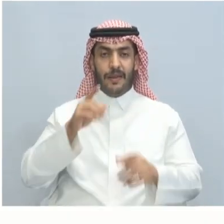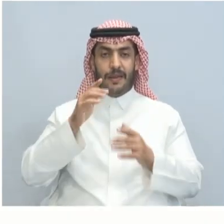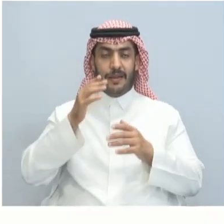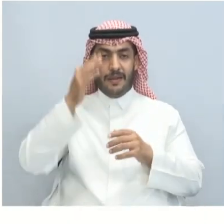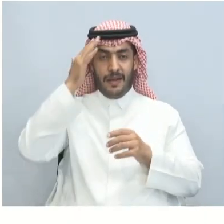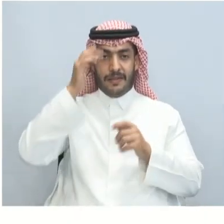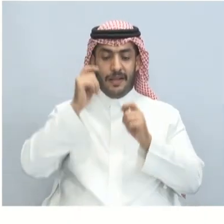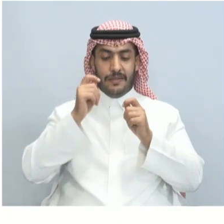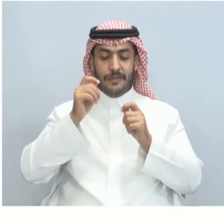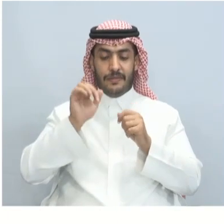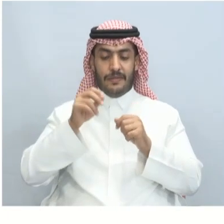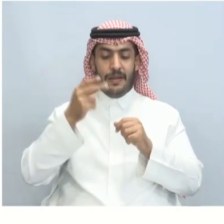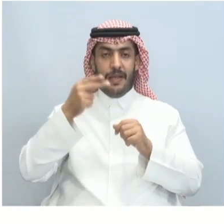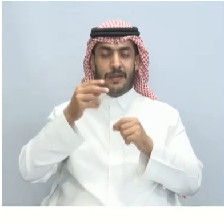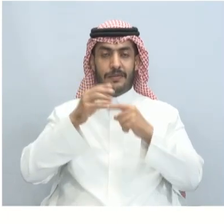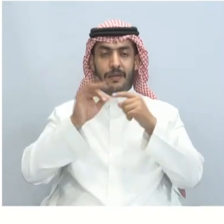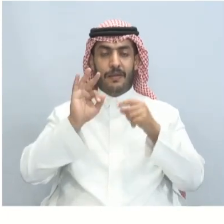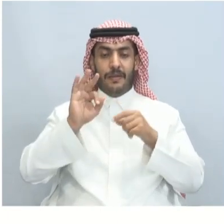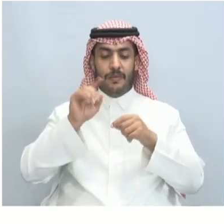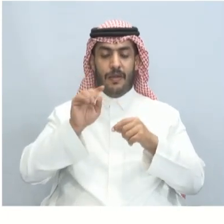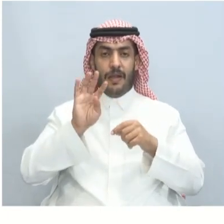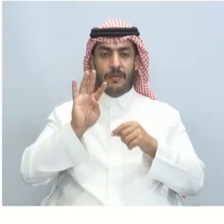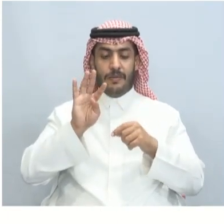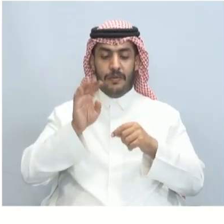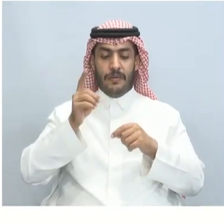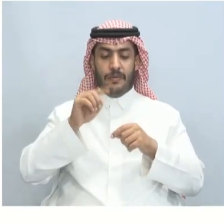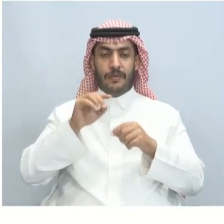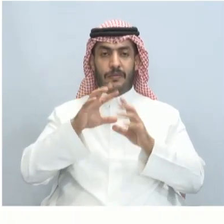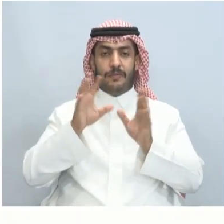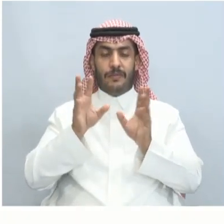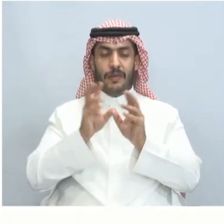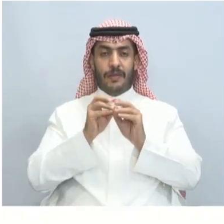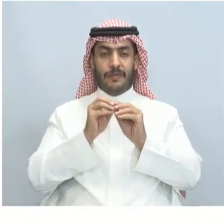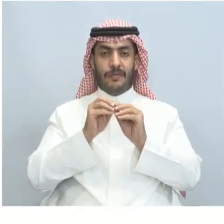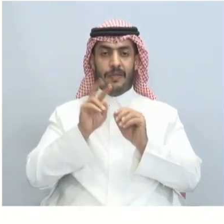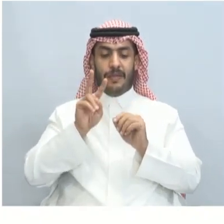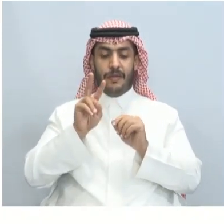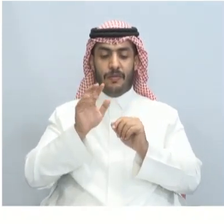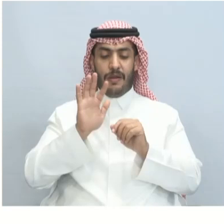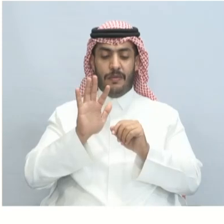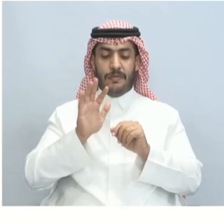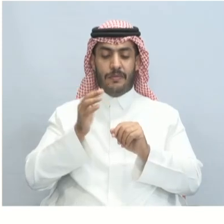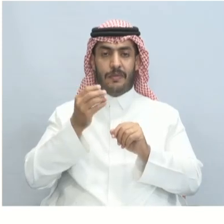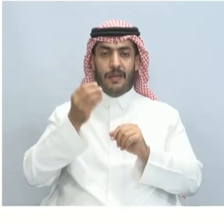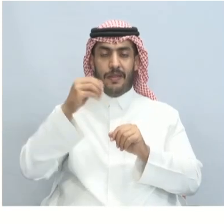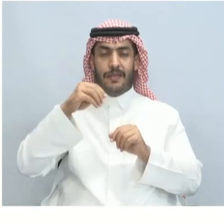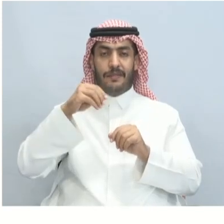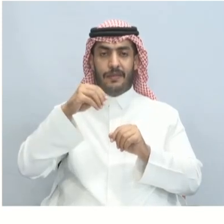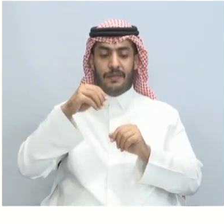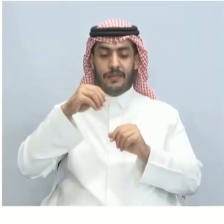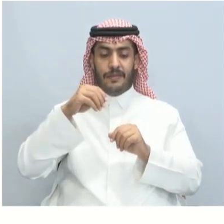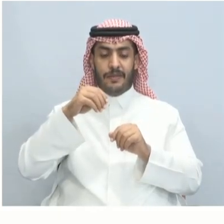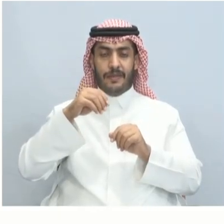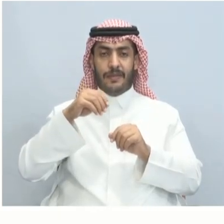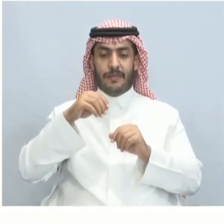الاصلي لدينا ع سال 34 نجمع عليها 2 وخ نقوم باضافه الاحداثي